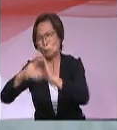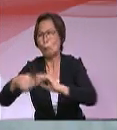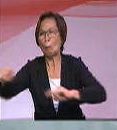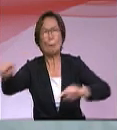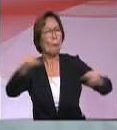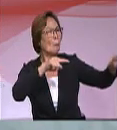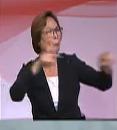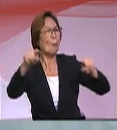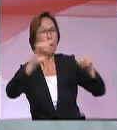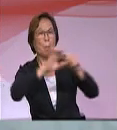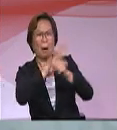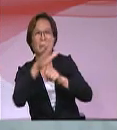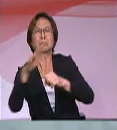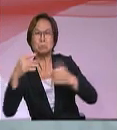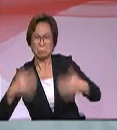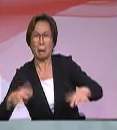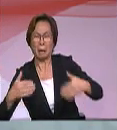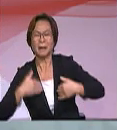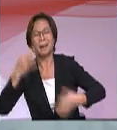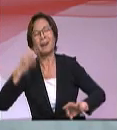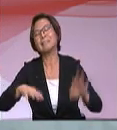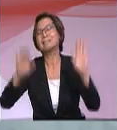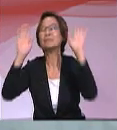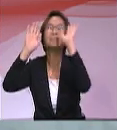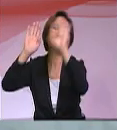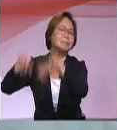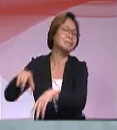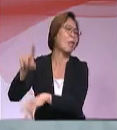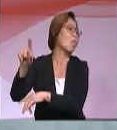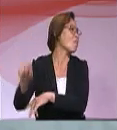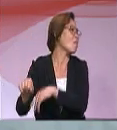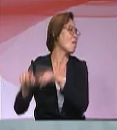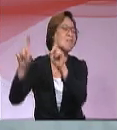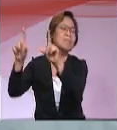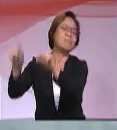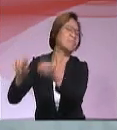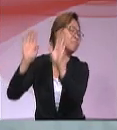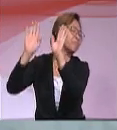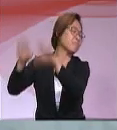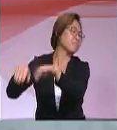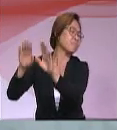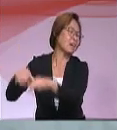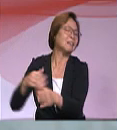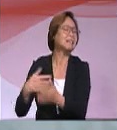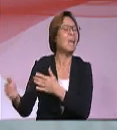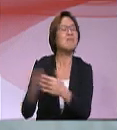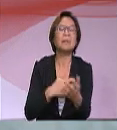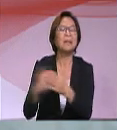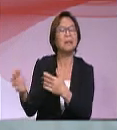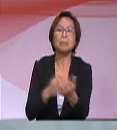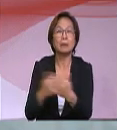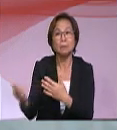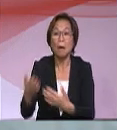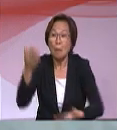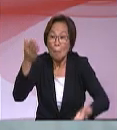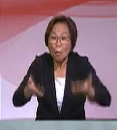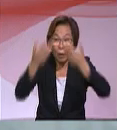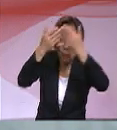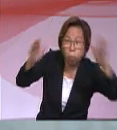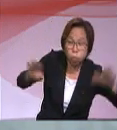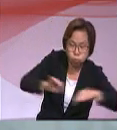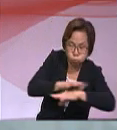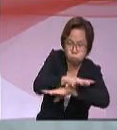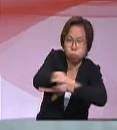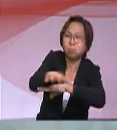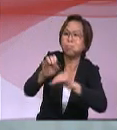komuniti kita. Jadi kalau kita ambil mudah dan juga kita tak kisah, mungkin kita terdedah pada